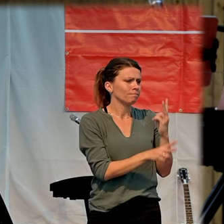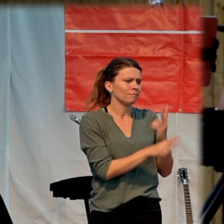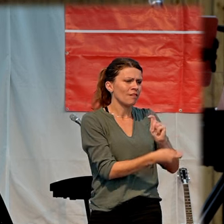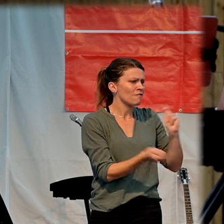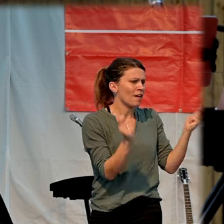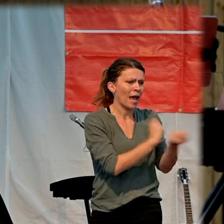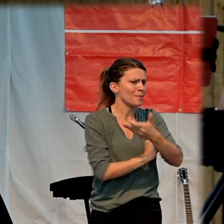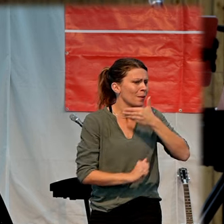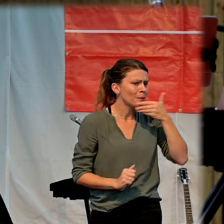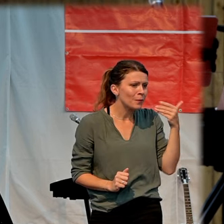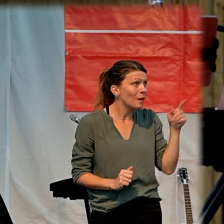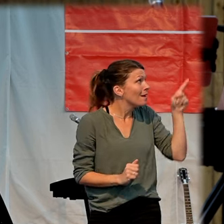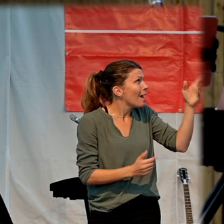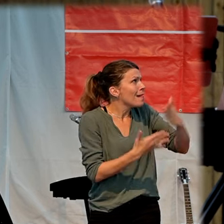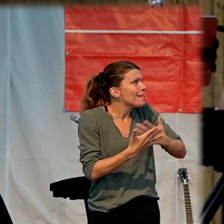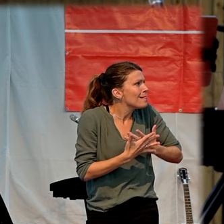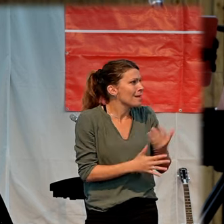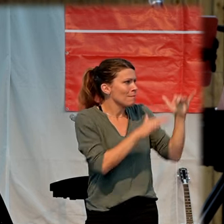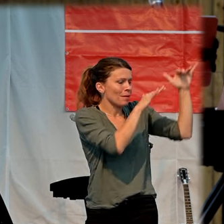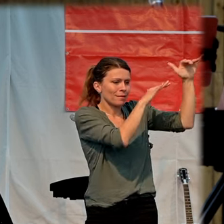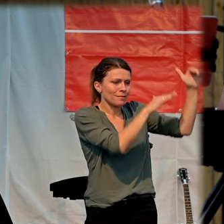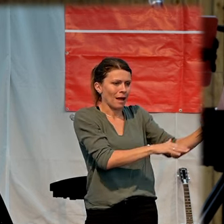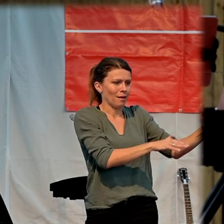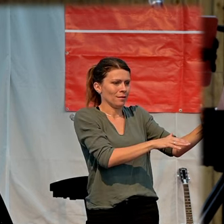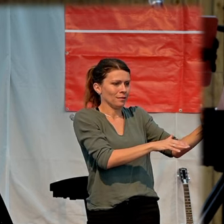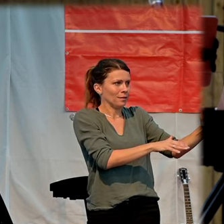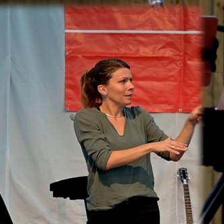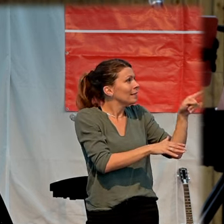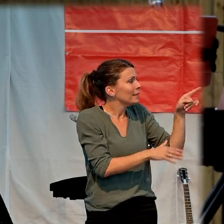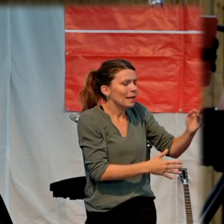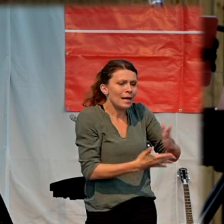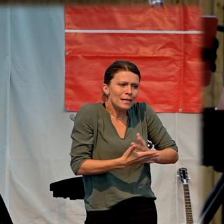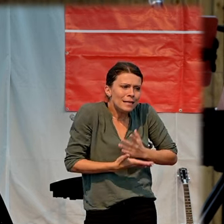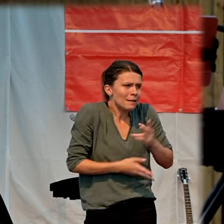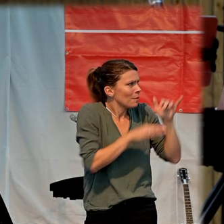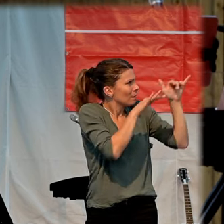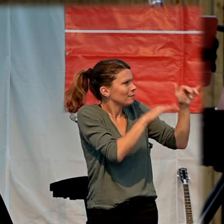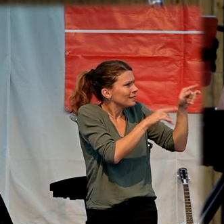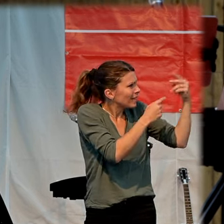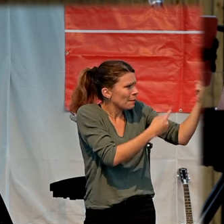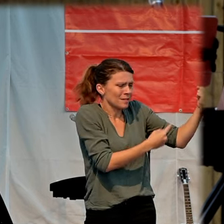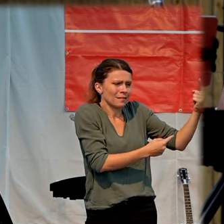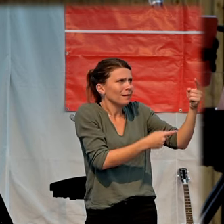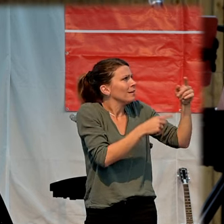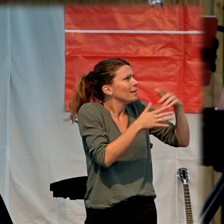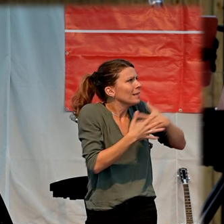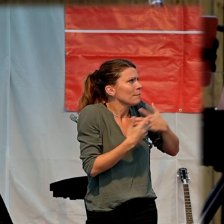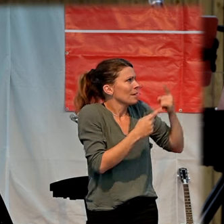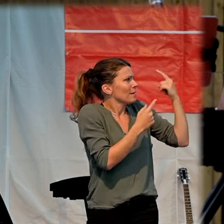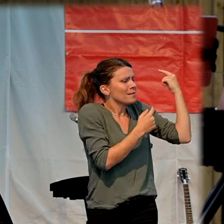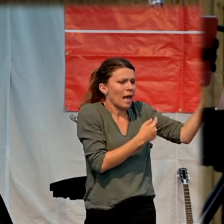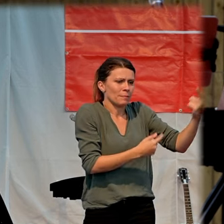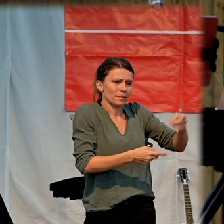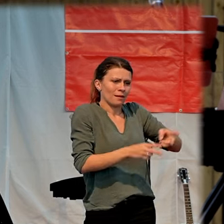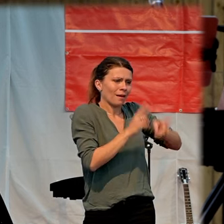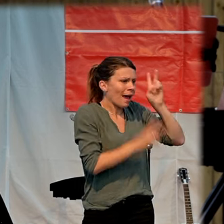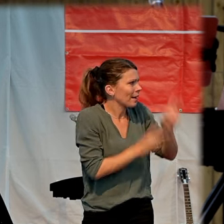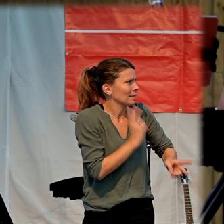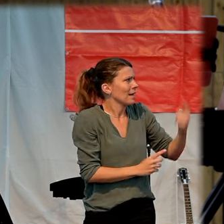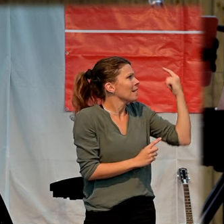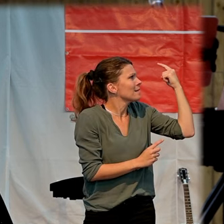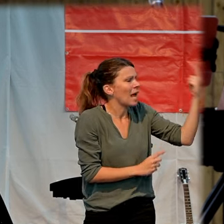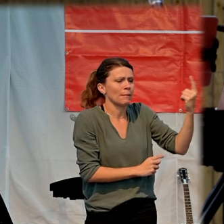nicht nur lieb, er ist Liebe, er ist Gerechtigkeit, er ist Friede, er ist das Heil.